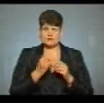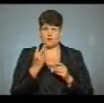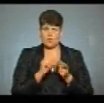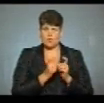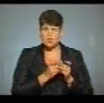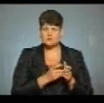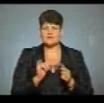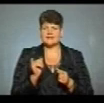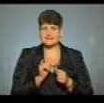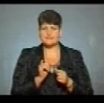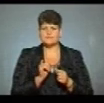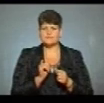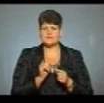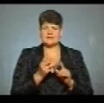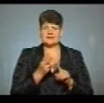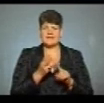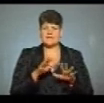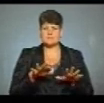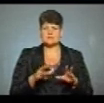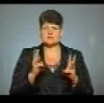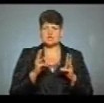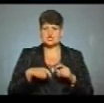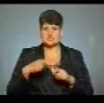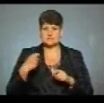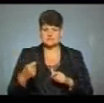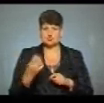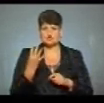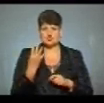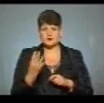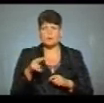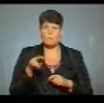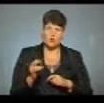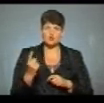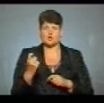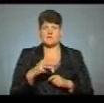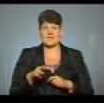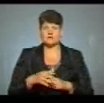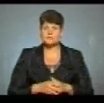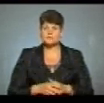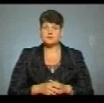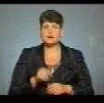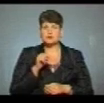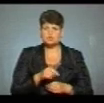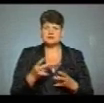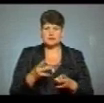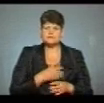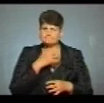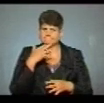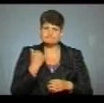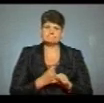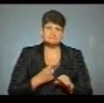та відзнаку за третє місце у пожежній естафеті 4 по 100 метрів. Тут треба плідно працювати